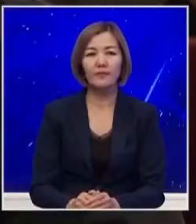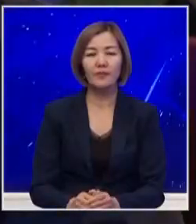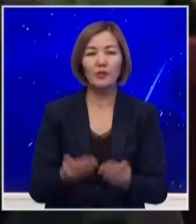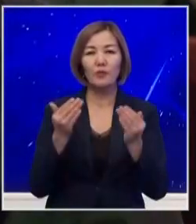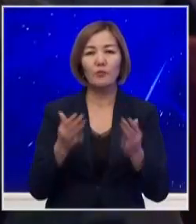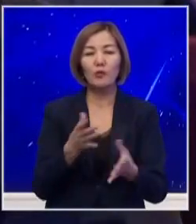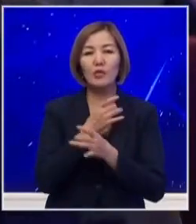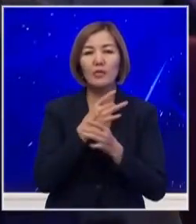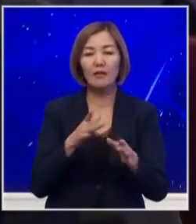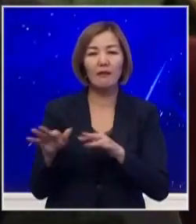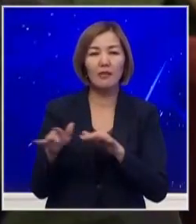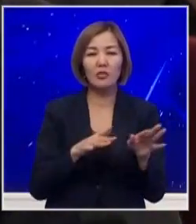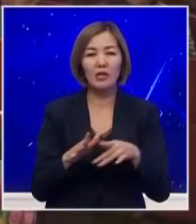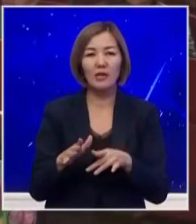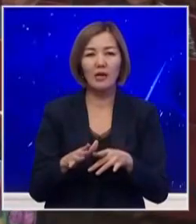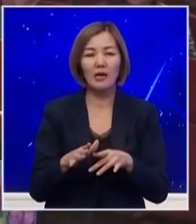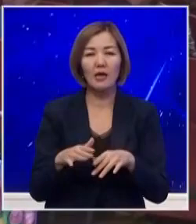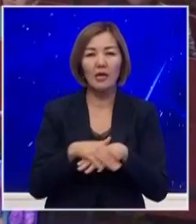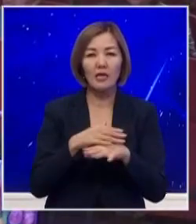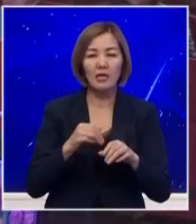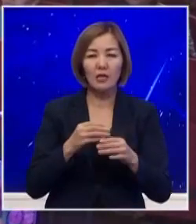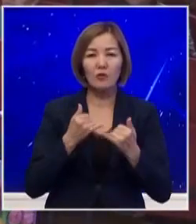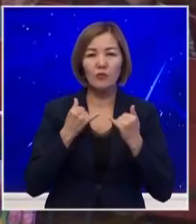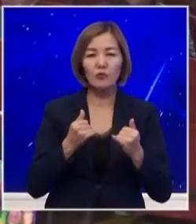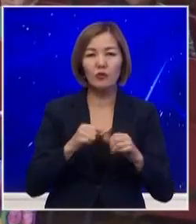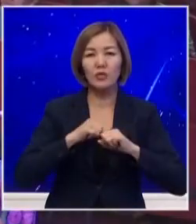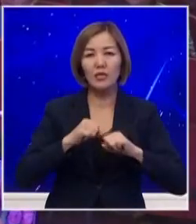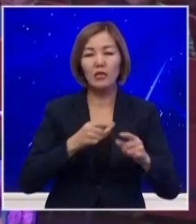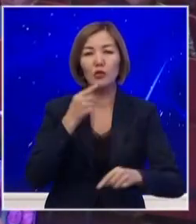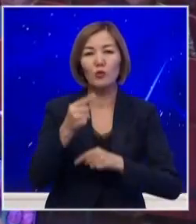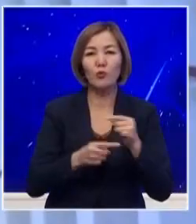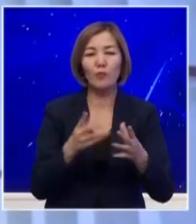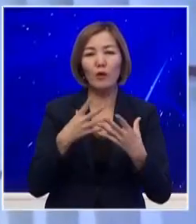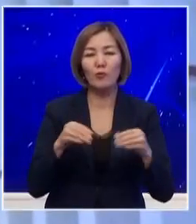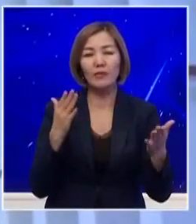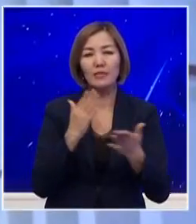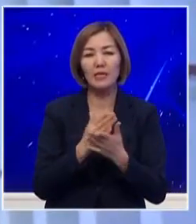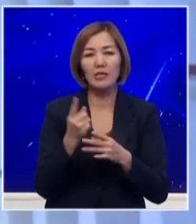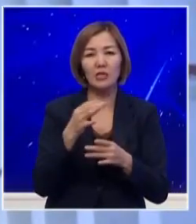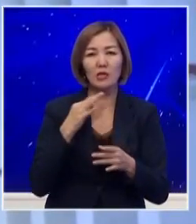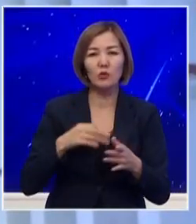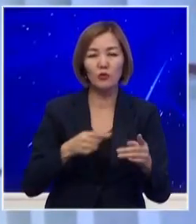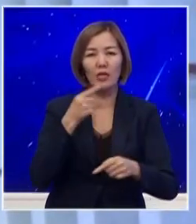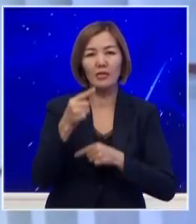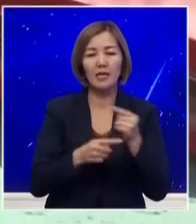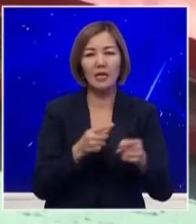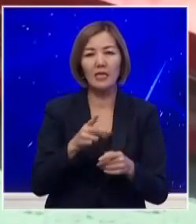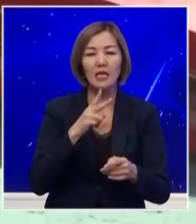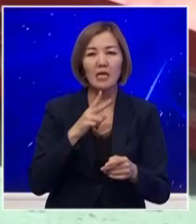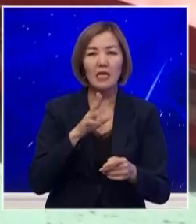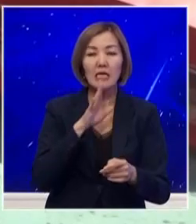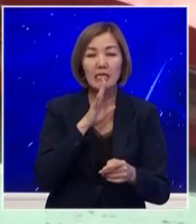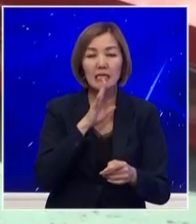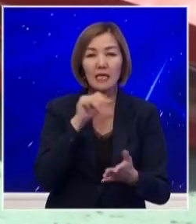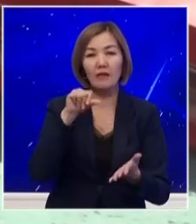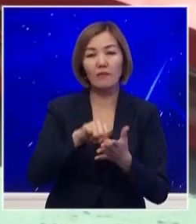Бүгінгі салтанатты шараға ел үшін ерлік еткен есіл ердің ұрпақтары да келді. Матай Байысовтың жалғыз ұлынан тараған немере қызы ел алдында сөз